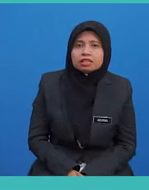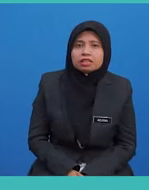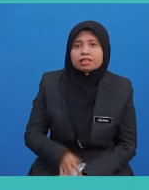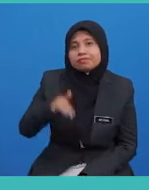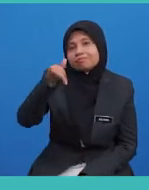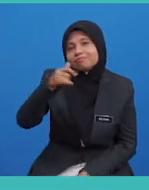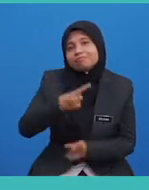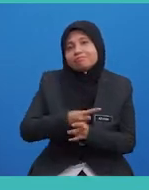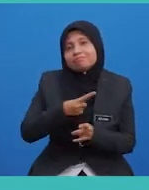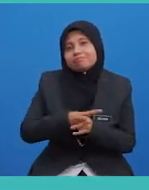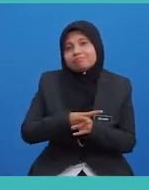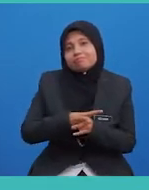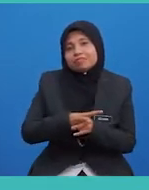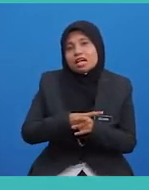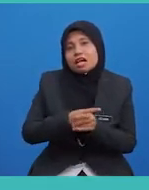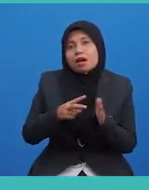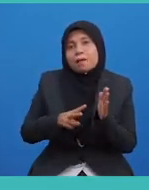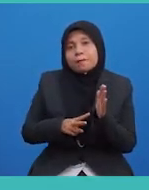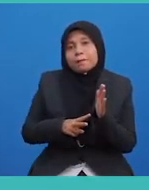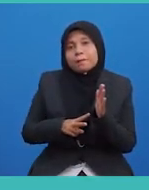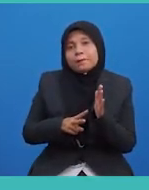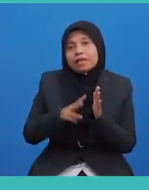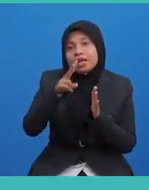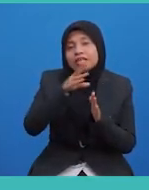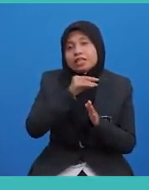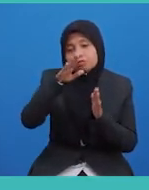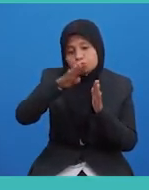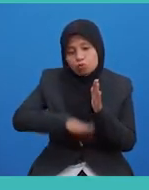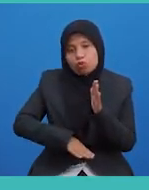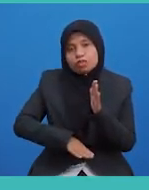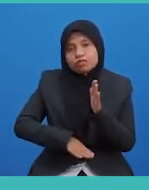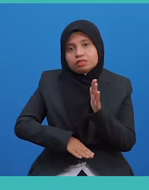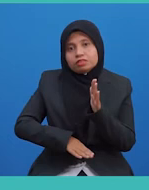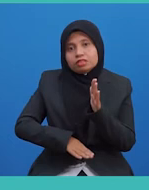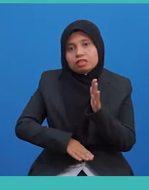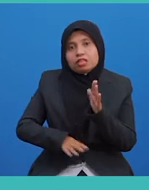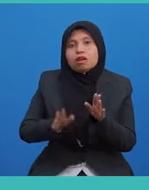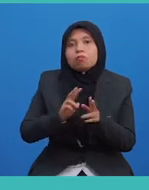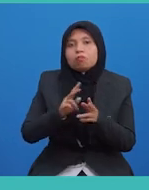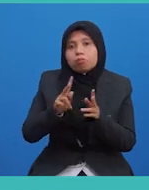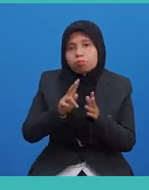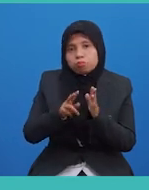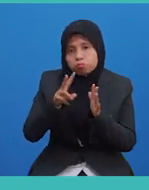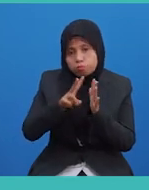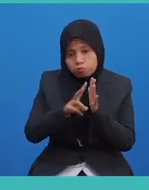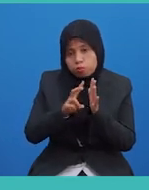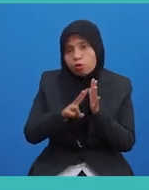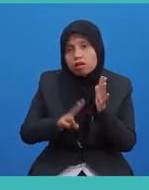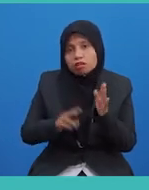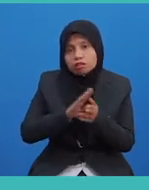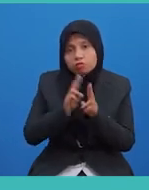Ya, betul. Pola meningkat dan juga menurun. Pola tidak berubah atau malah kurang